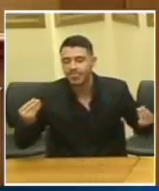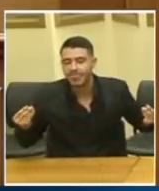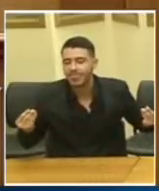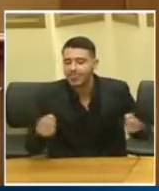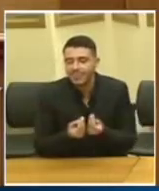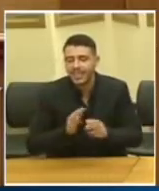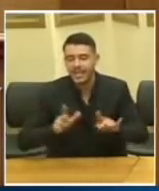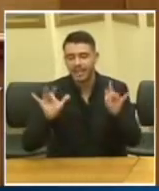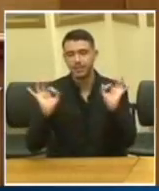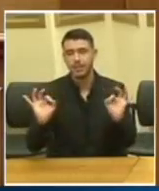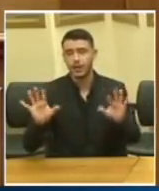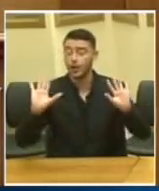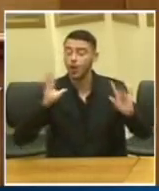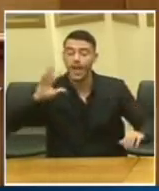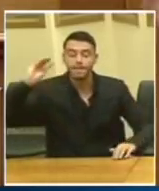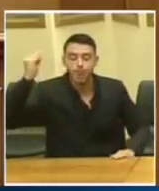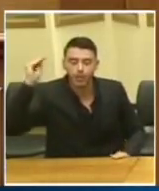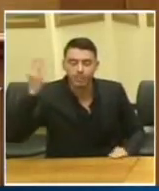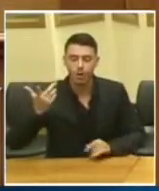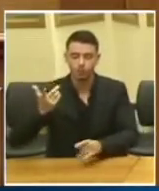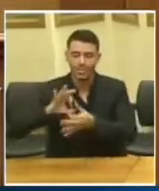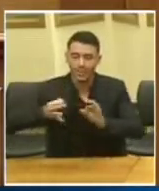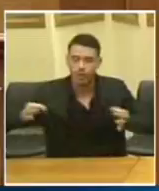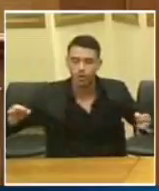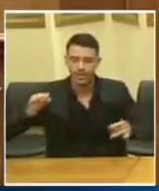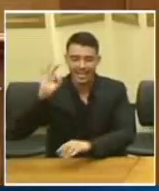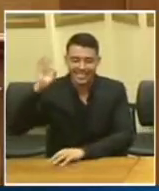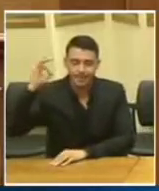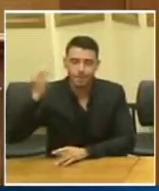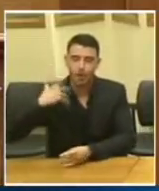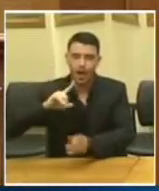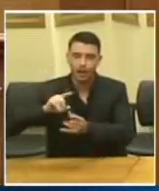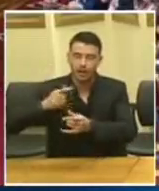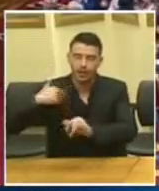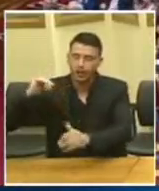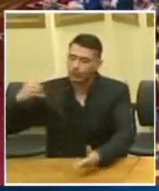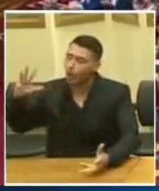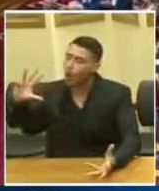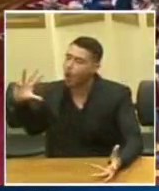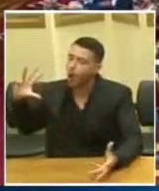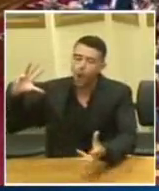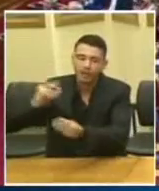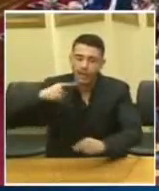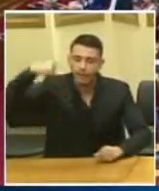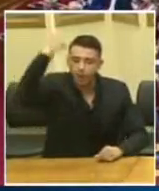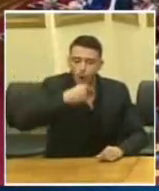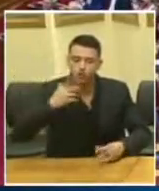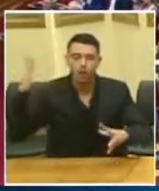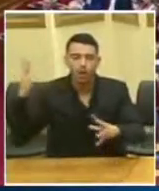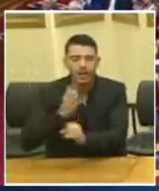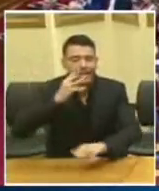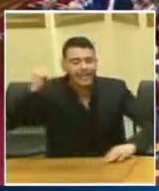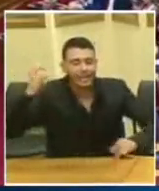μας, είναι η πολιτιστική μας κληρονομιά, είναι τα σύμβολά μας, είναι τα ιστορικά πρόσωπα τα οποία